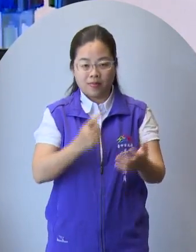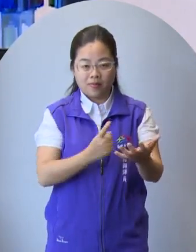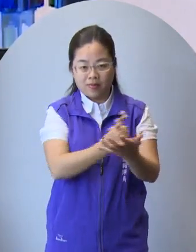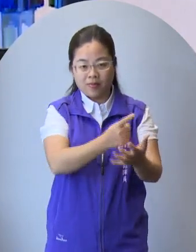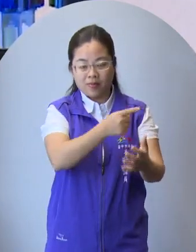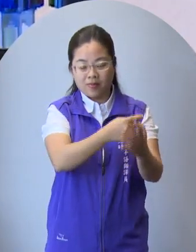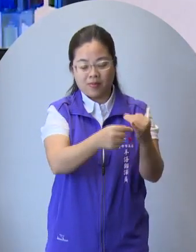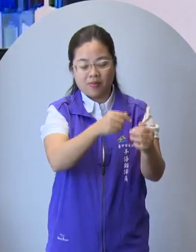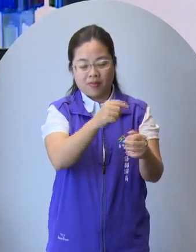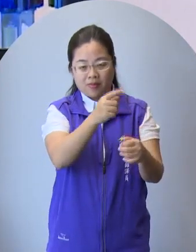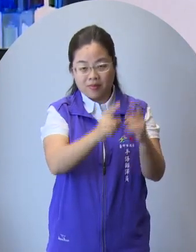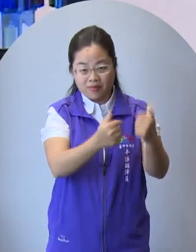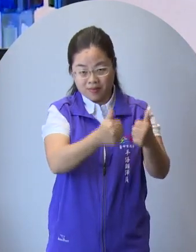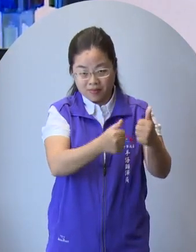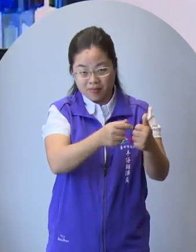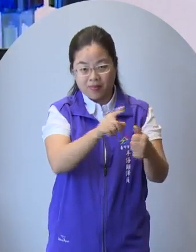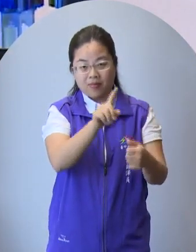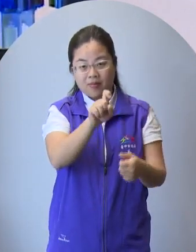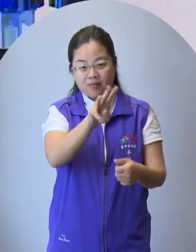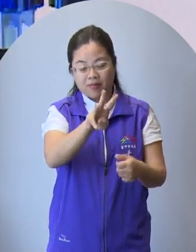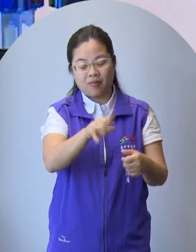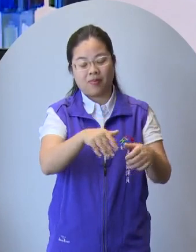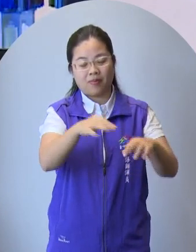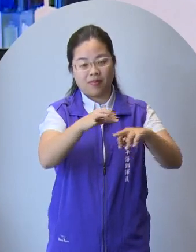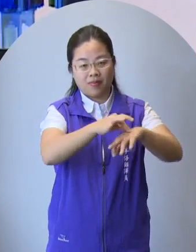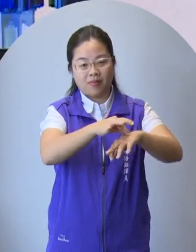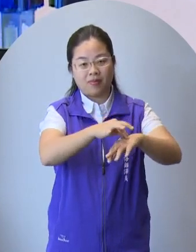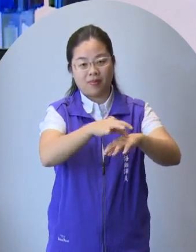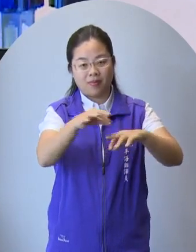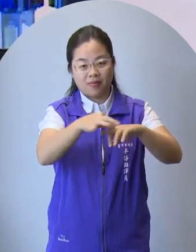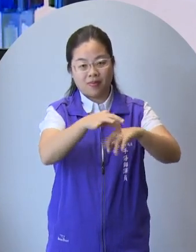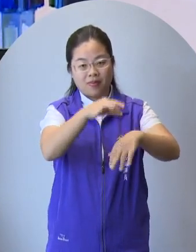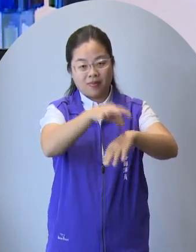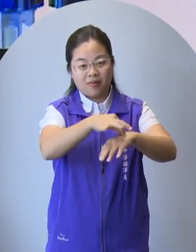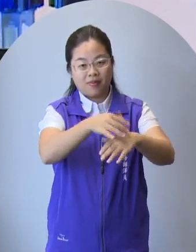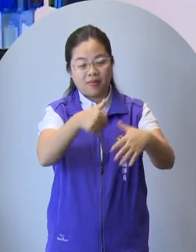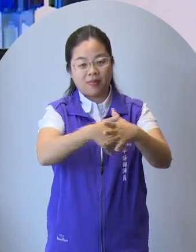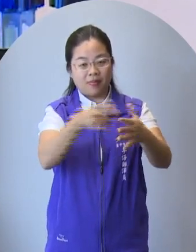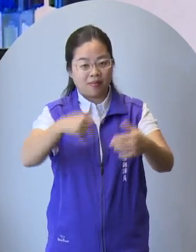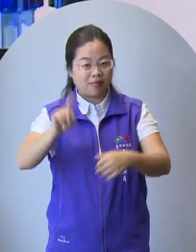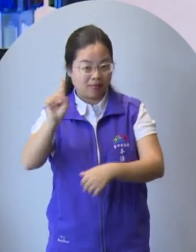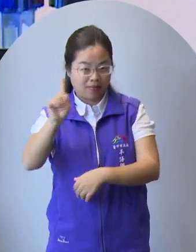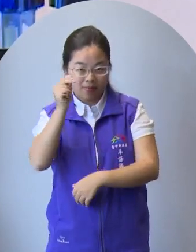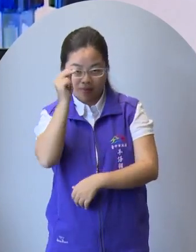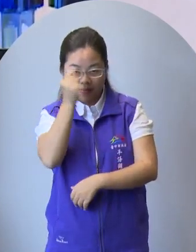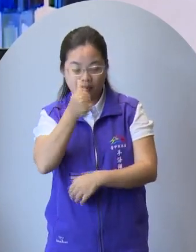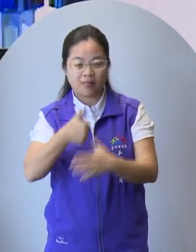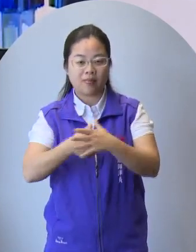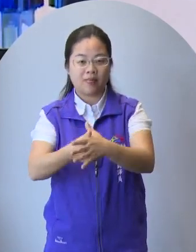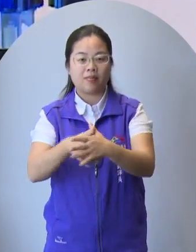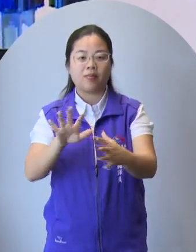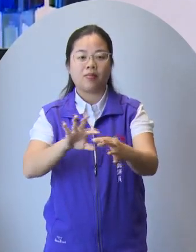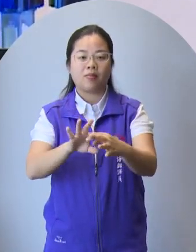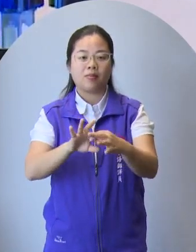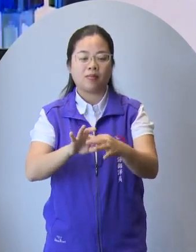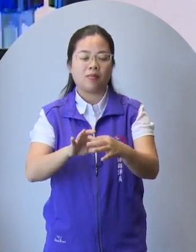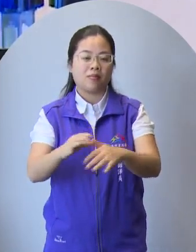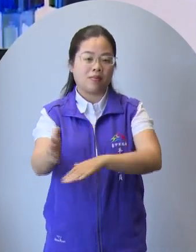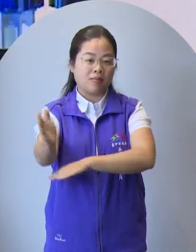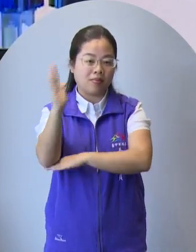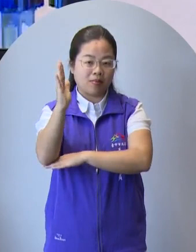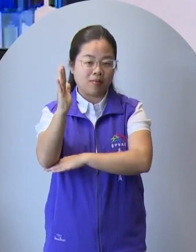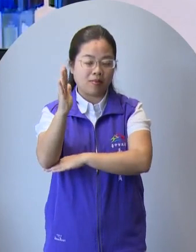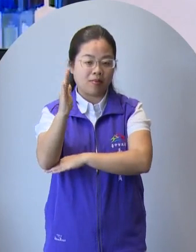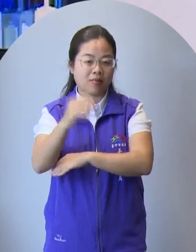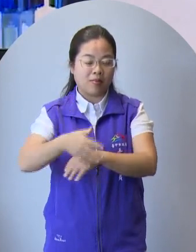质奖哈，8件的优质奖，以及1件的特别奖哈，就是政府这个